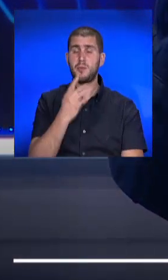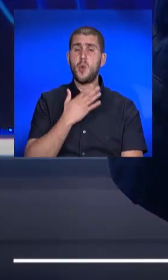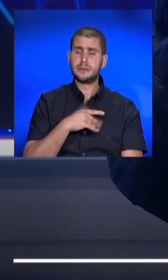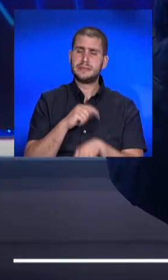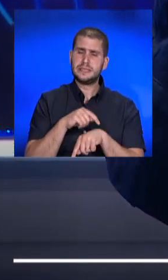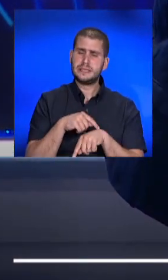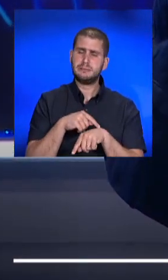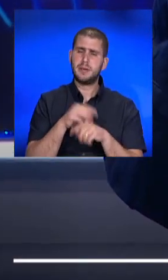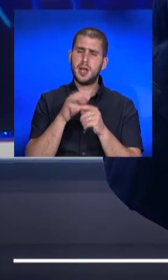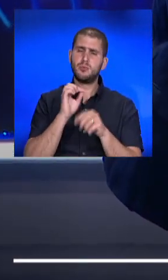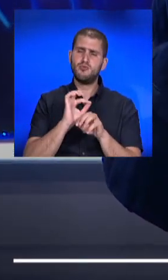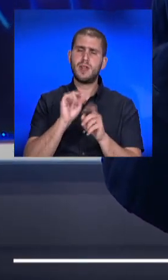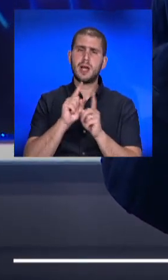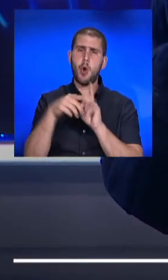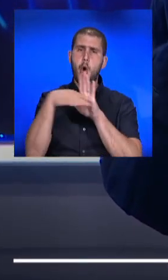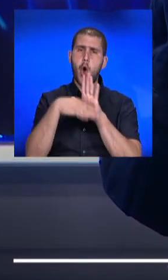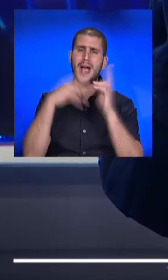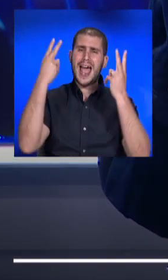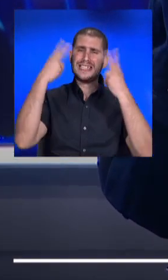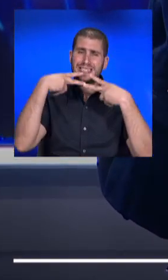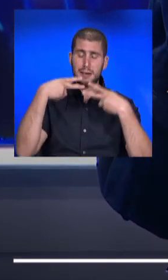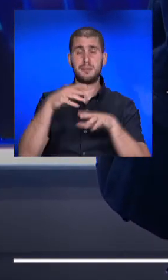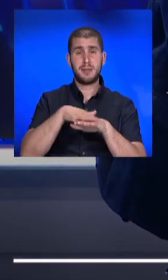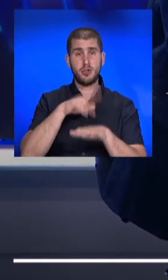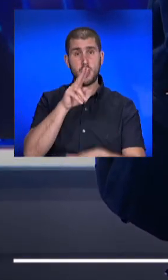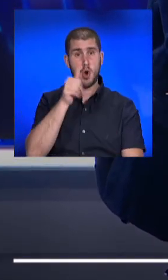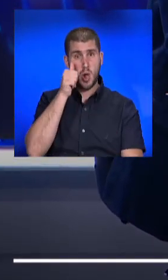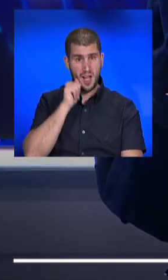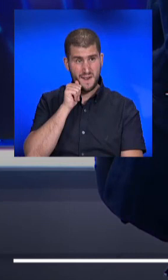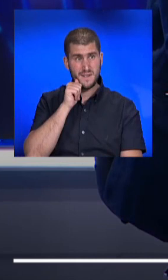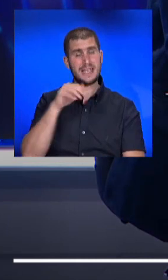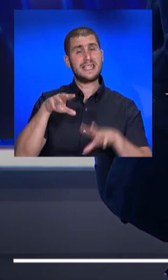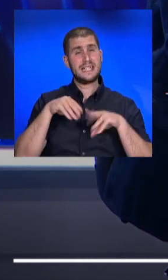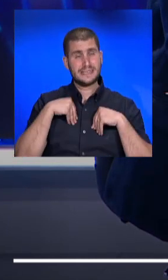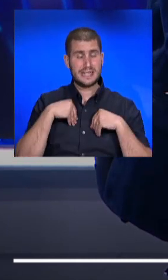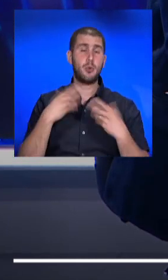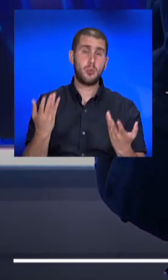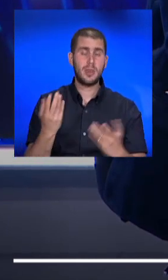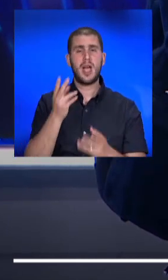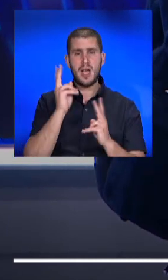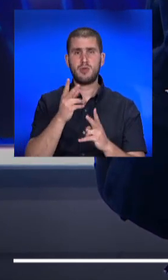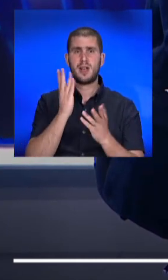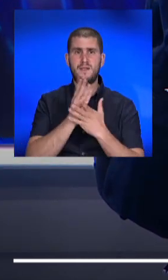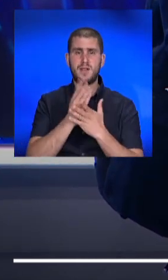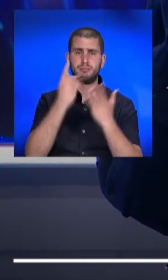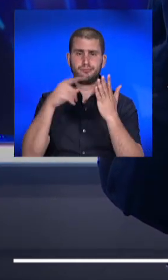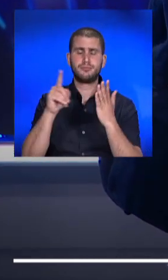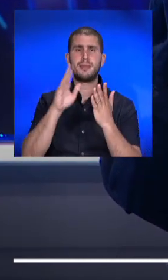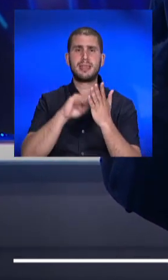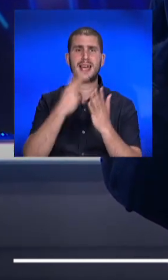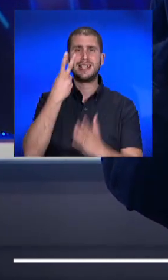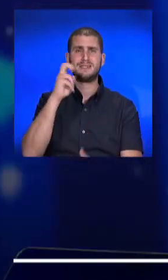הזה בשביל להעביר חוק הסדרים. נראה שבכחול לבן עומדים להסכים, אז אפשר לסמן את התאריך